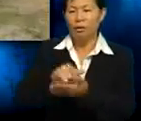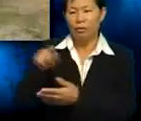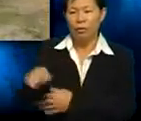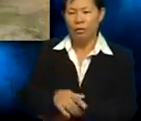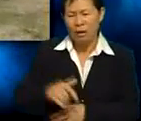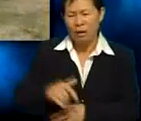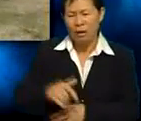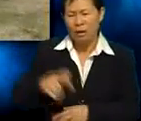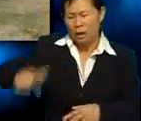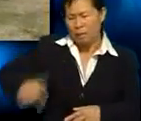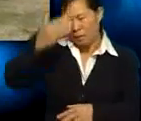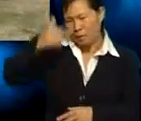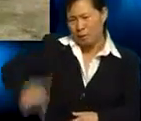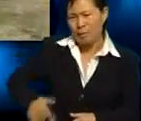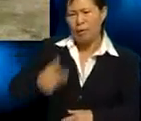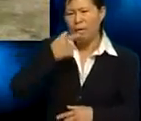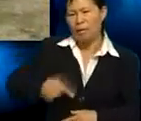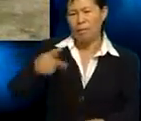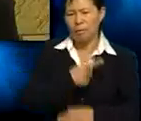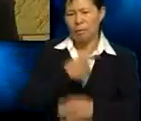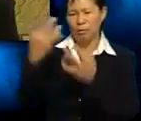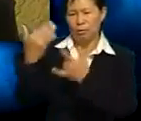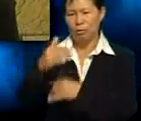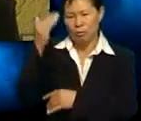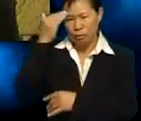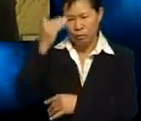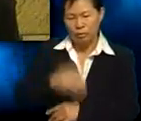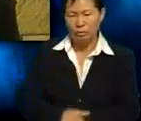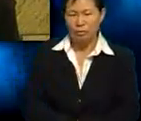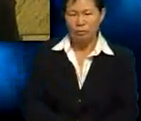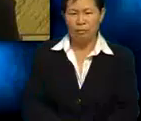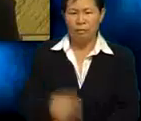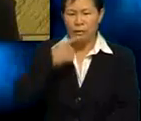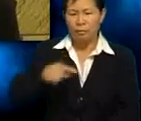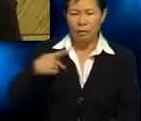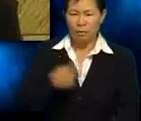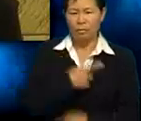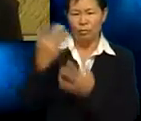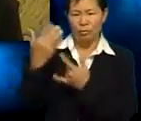Dia. Eh, kenapa lambat? Dah lama kami tunggu tau. Dah lama kita orang tunggu kat sini.